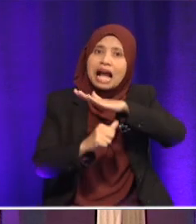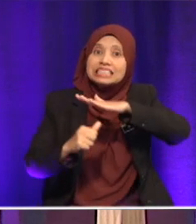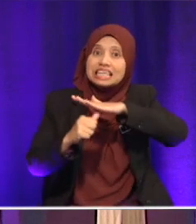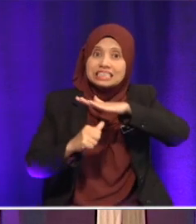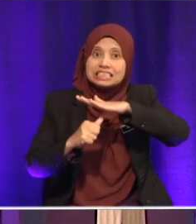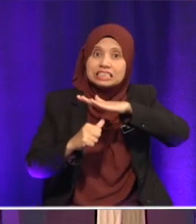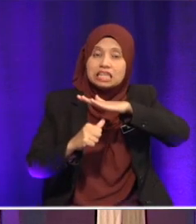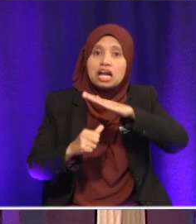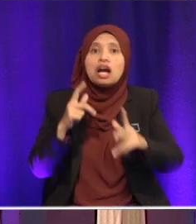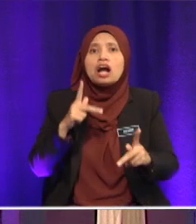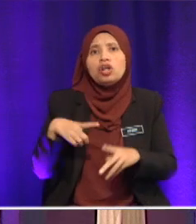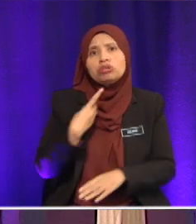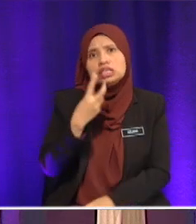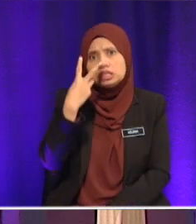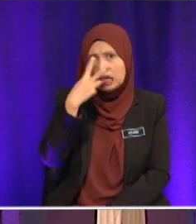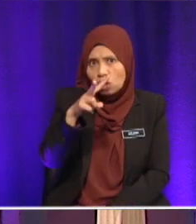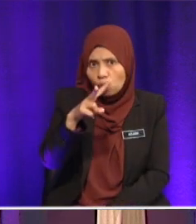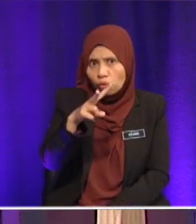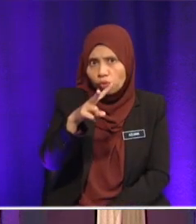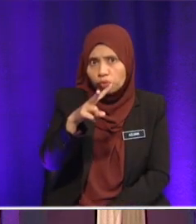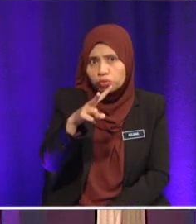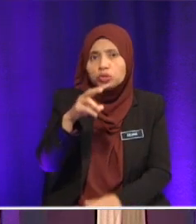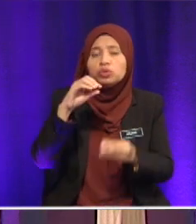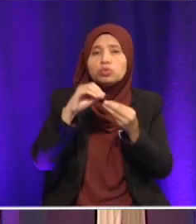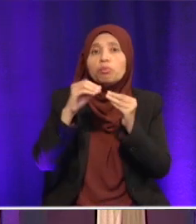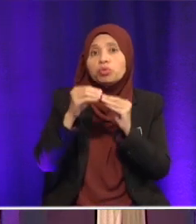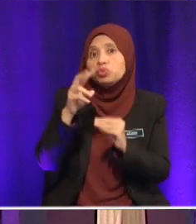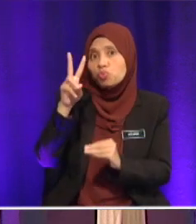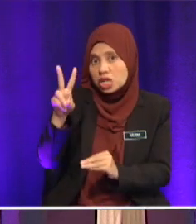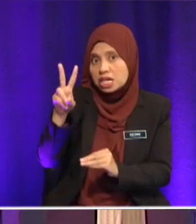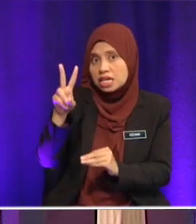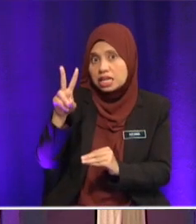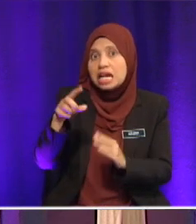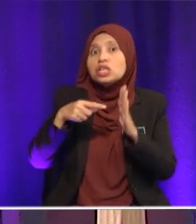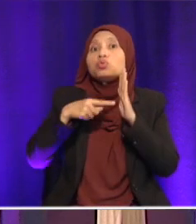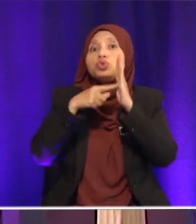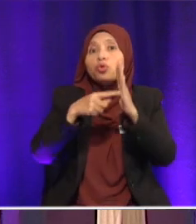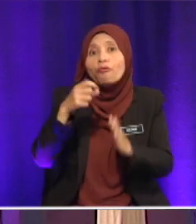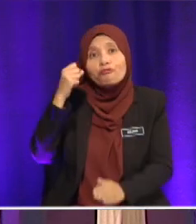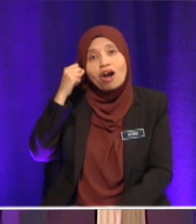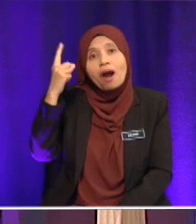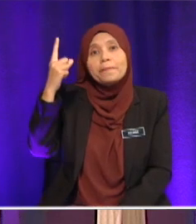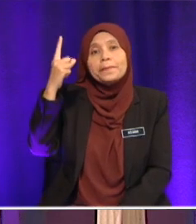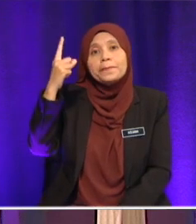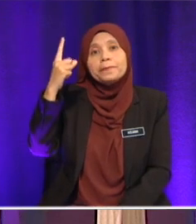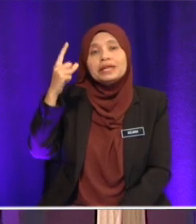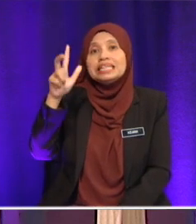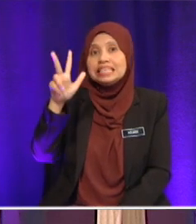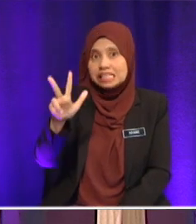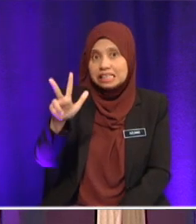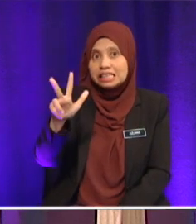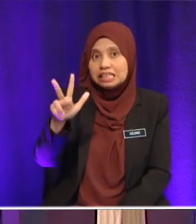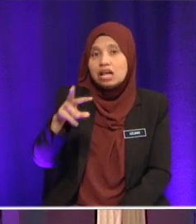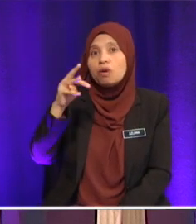kita lihat kepada yang ke tahap penguasaan dua murid menunjukkan kepahaman Oke tahap penguasaan ketiga itu